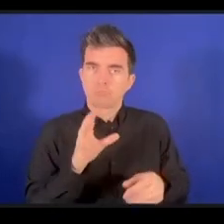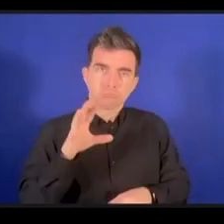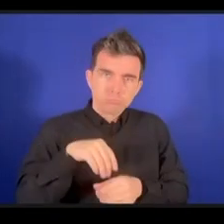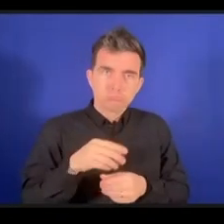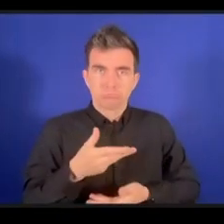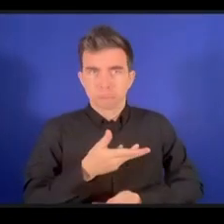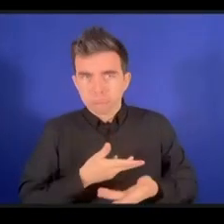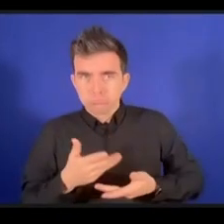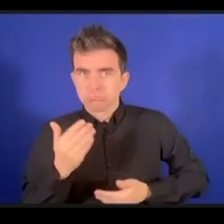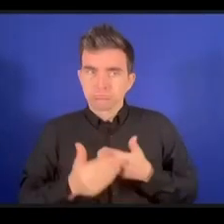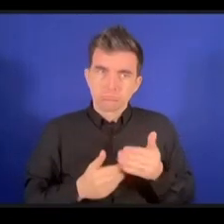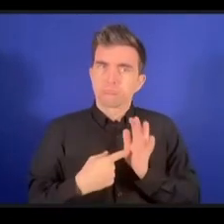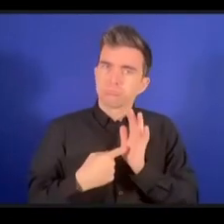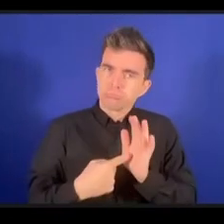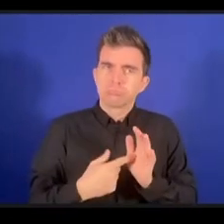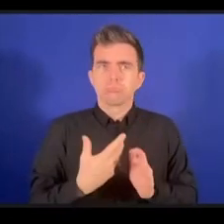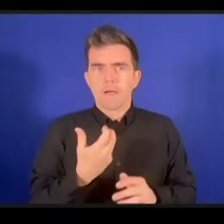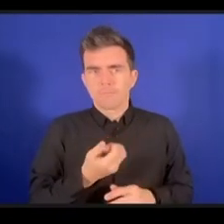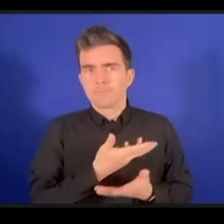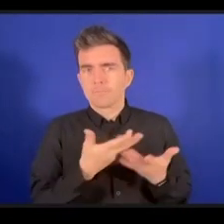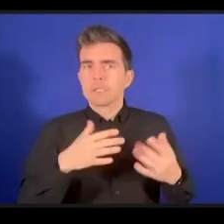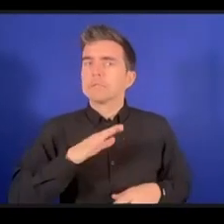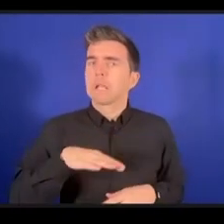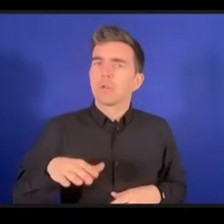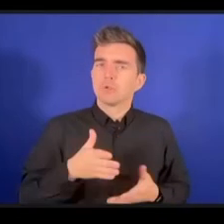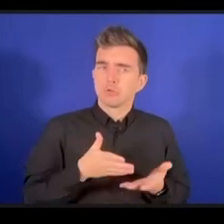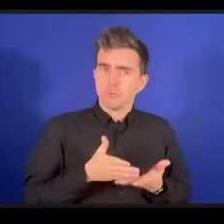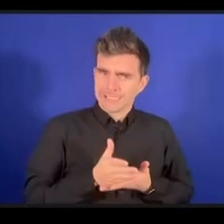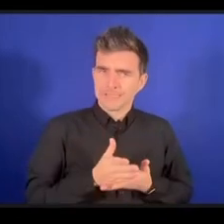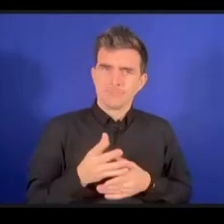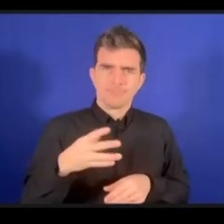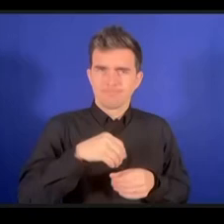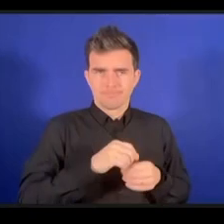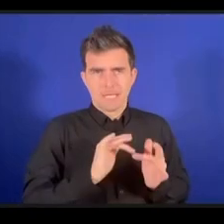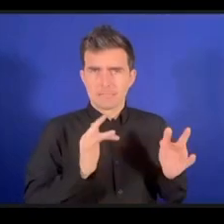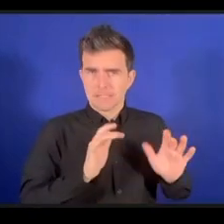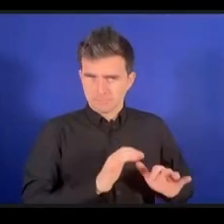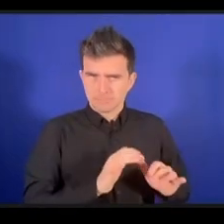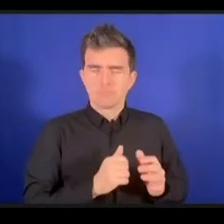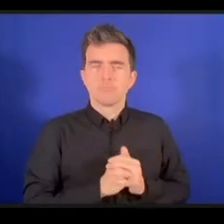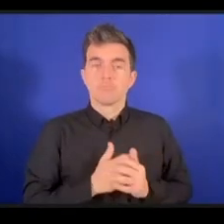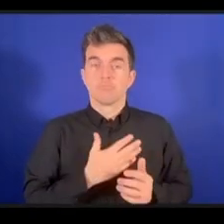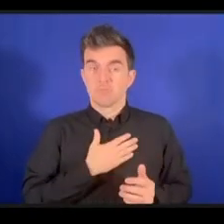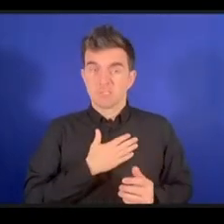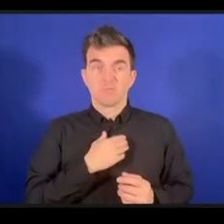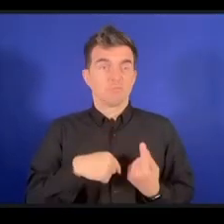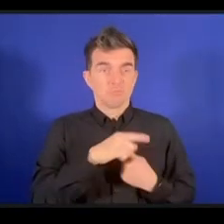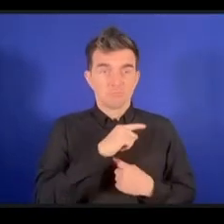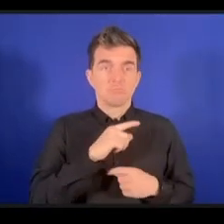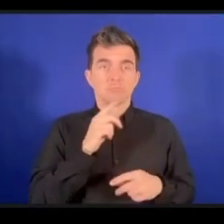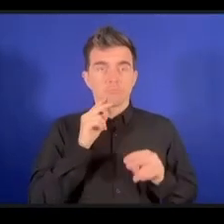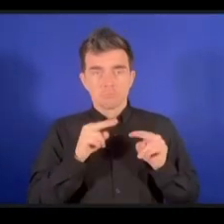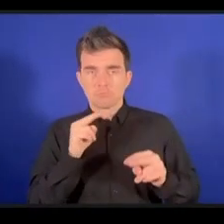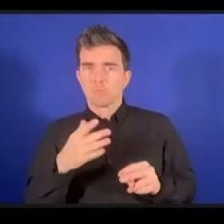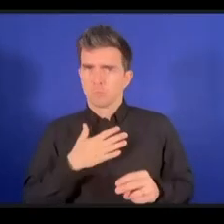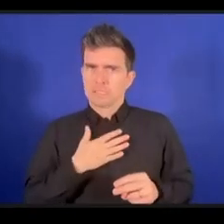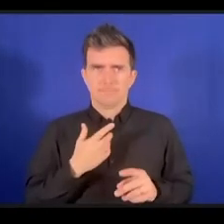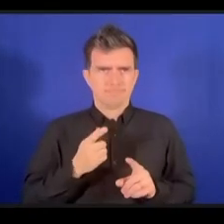态联盟。刚才我们的这个动态联盟呢，是建立在一系列的